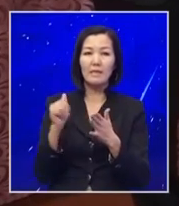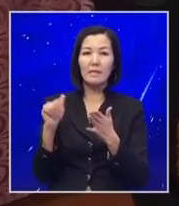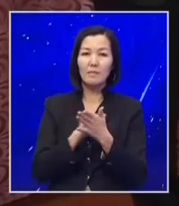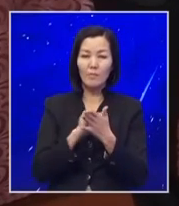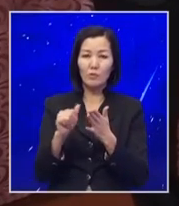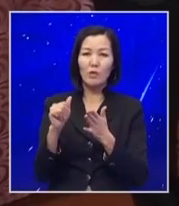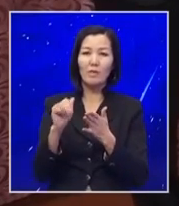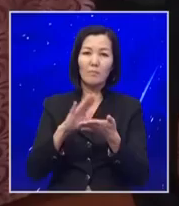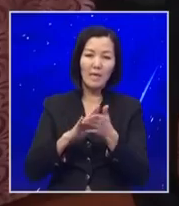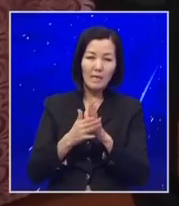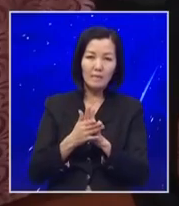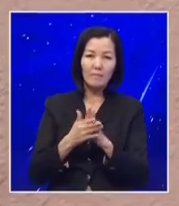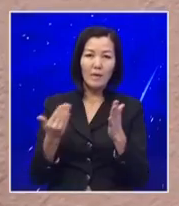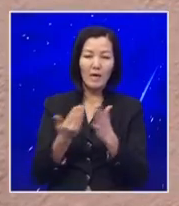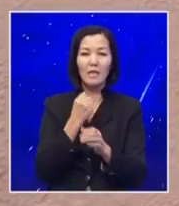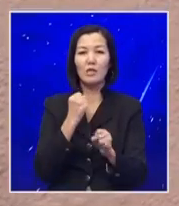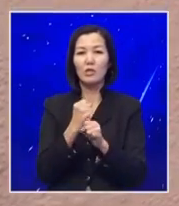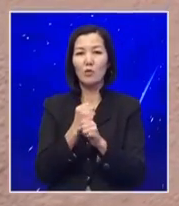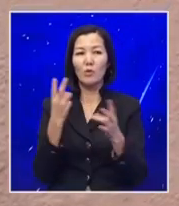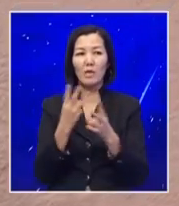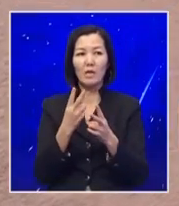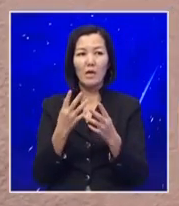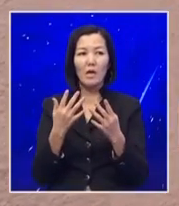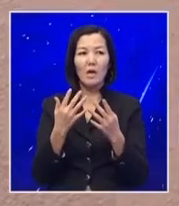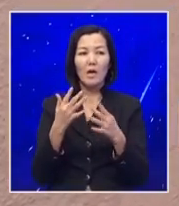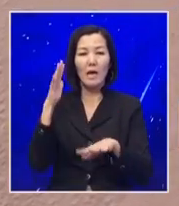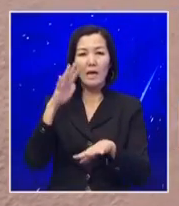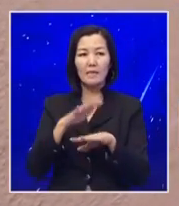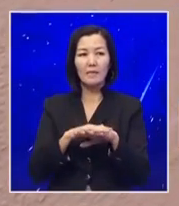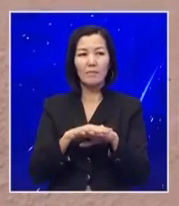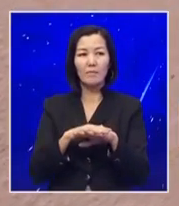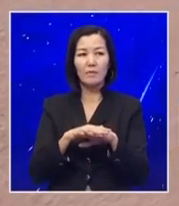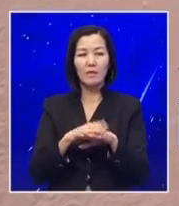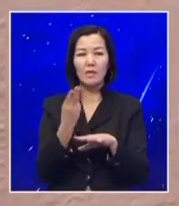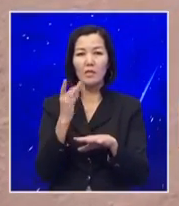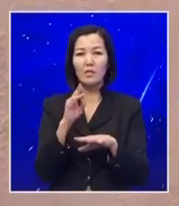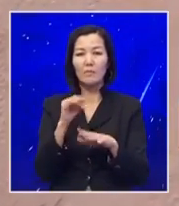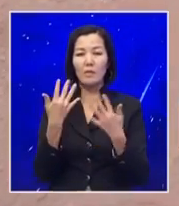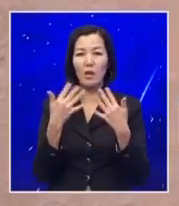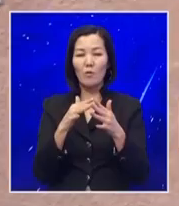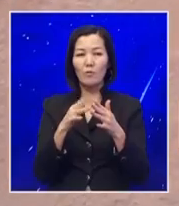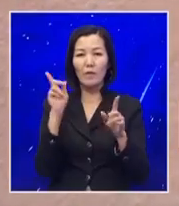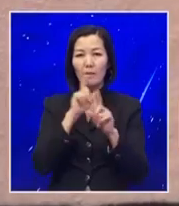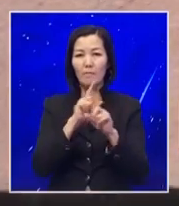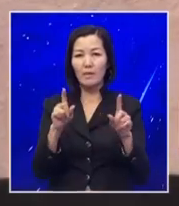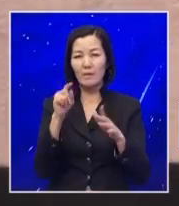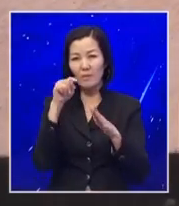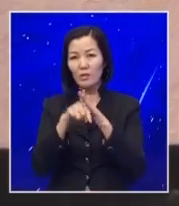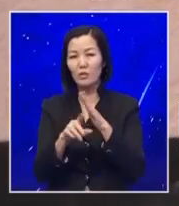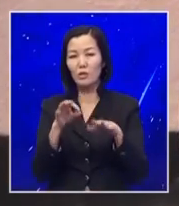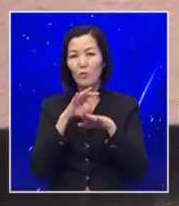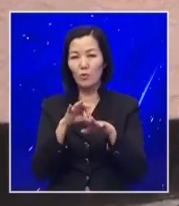сторонный меморандумда сол ауылдар тұрған. Округ әкімінің есебі мына Шымыр ауылындағы мектеп қабырғасында